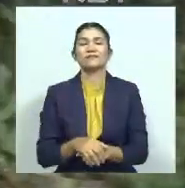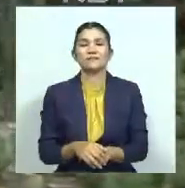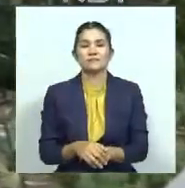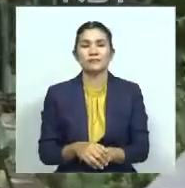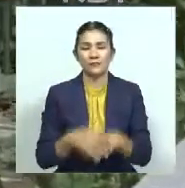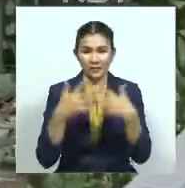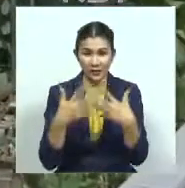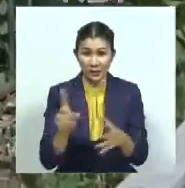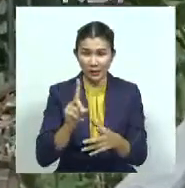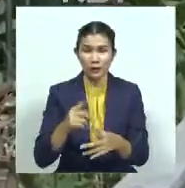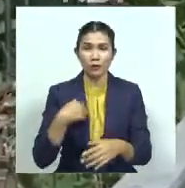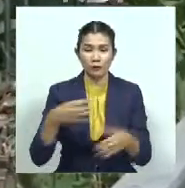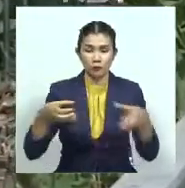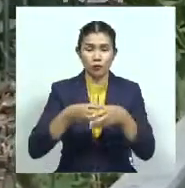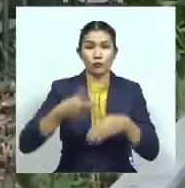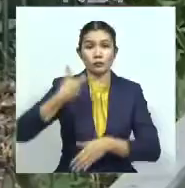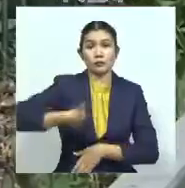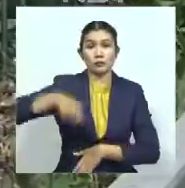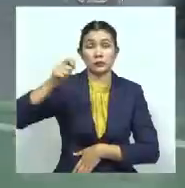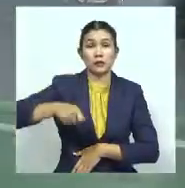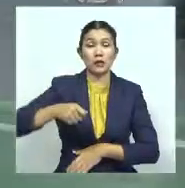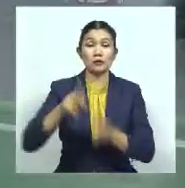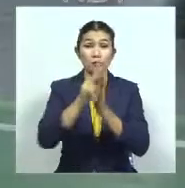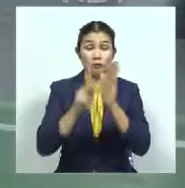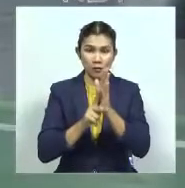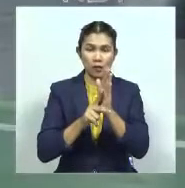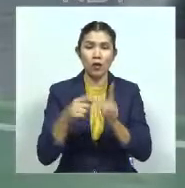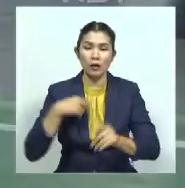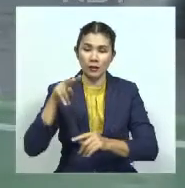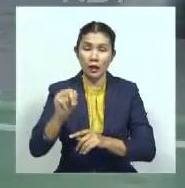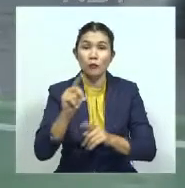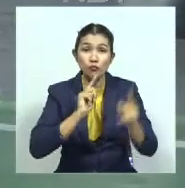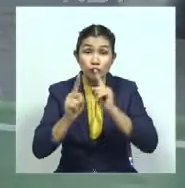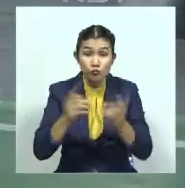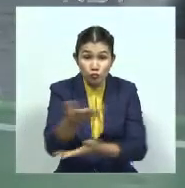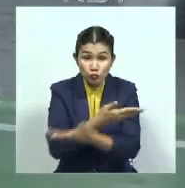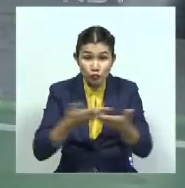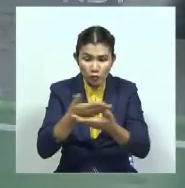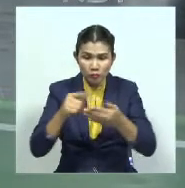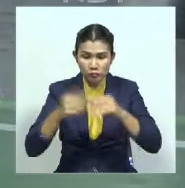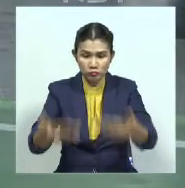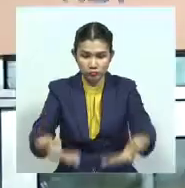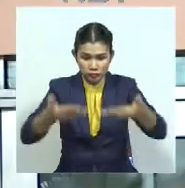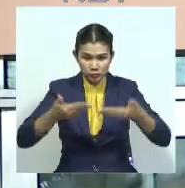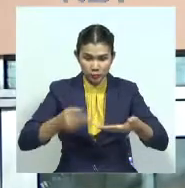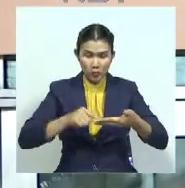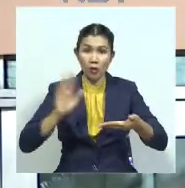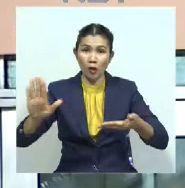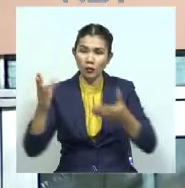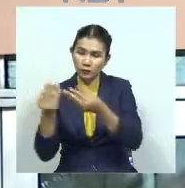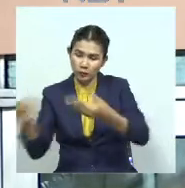ภายหลังจากที่คณะตุลาการศาลรัฐธรรมนูญนัดแถลงด้วยวาจาและลงมติสำนวนคำร้องของผู้ตรวจการแ